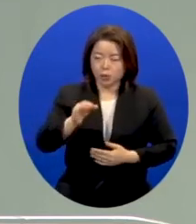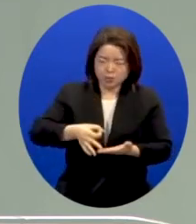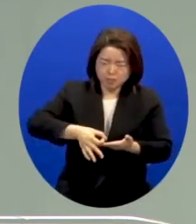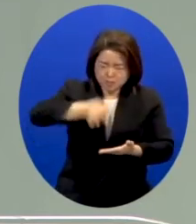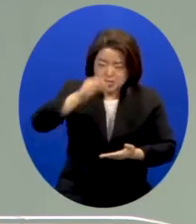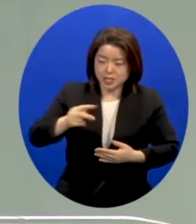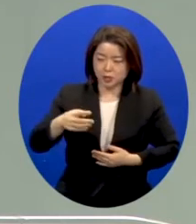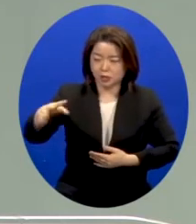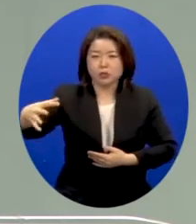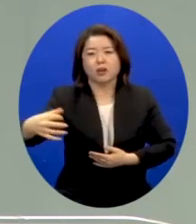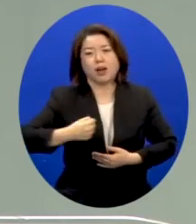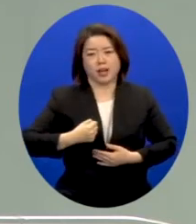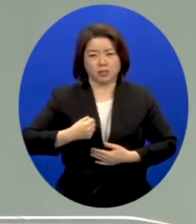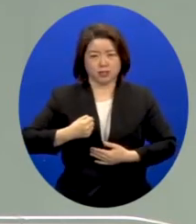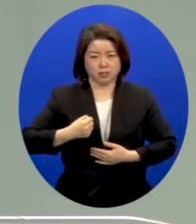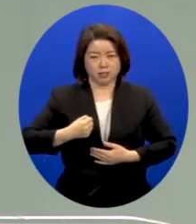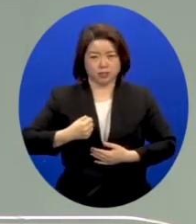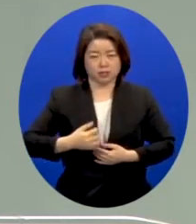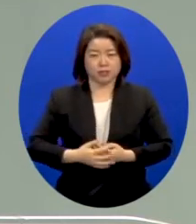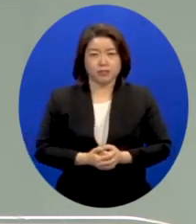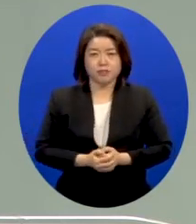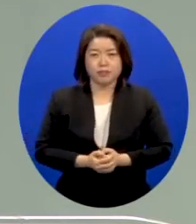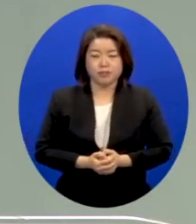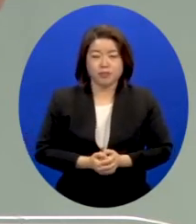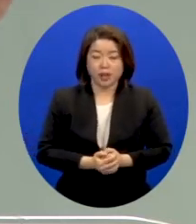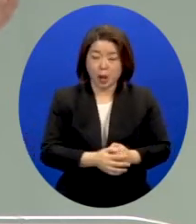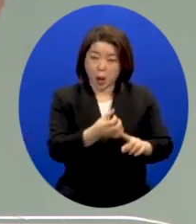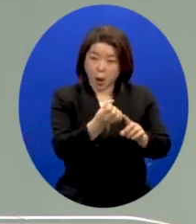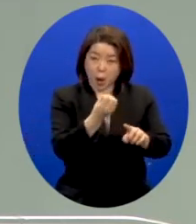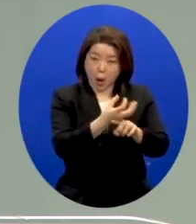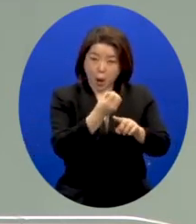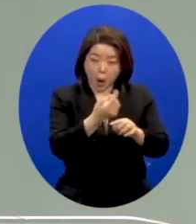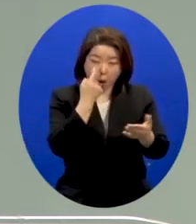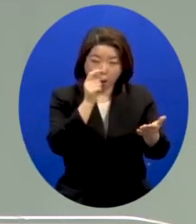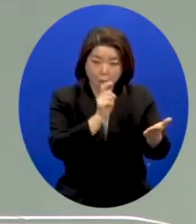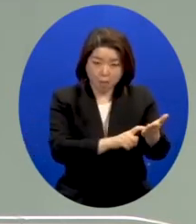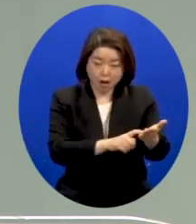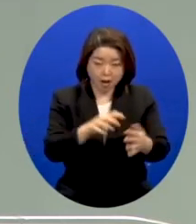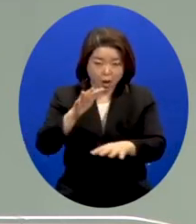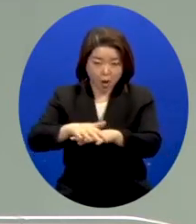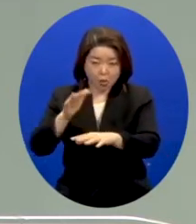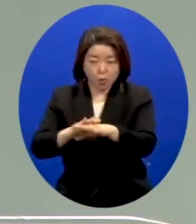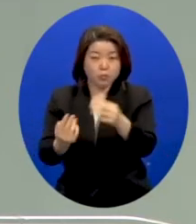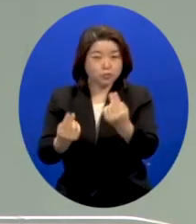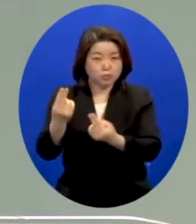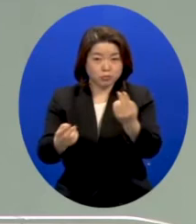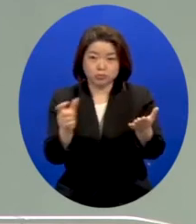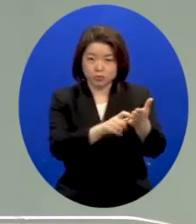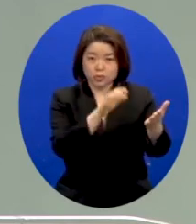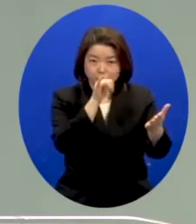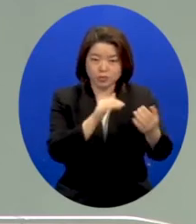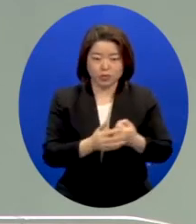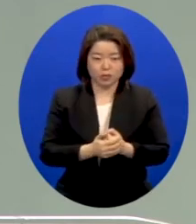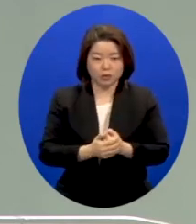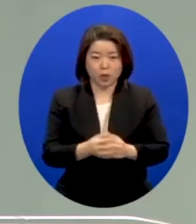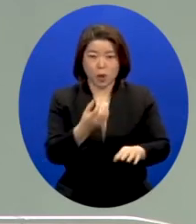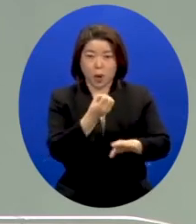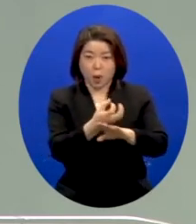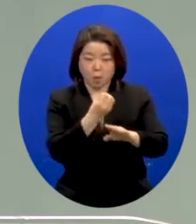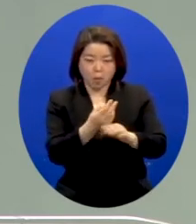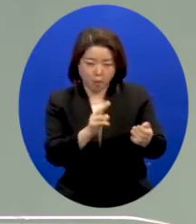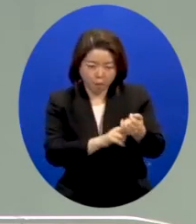그걸 소유 헤어 보화를 발견한 농부의 비유 해도 나오잖아요 보아가 숨겨져 있는